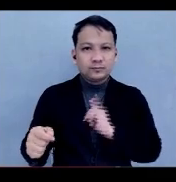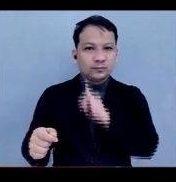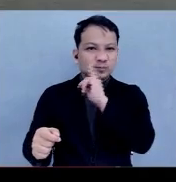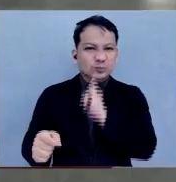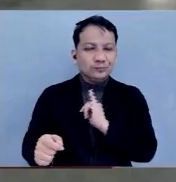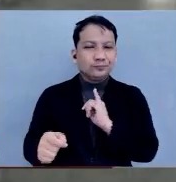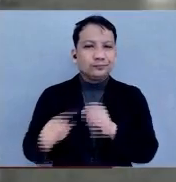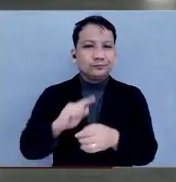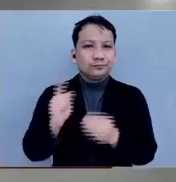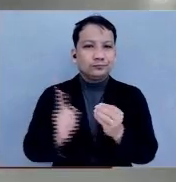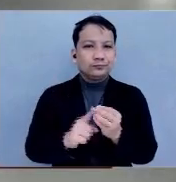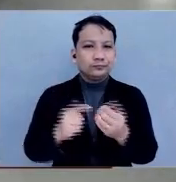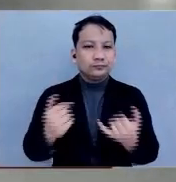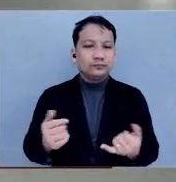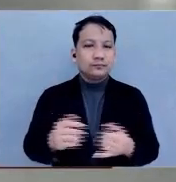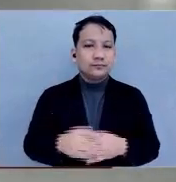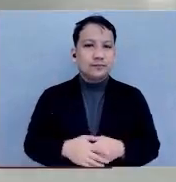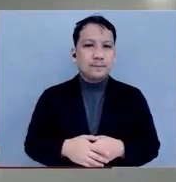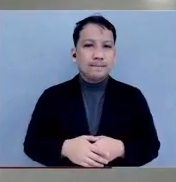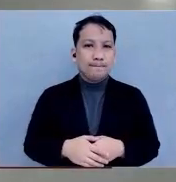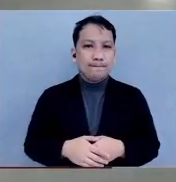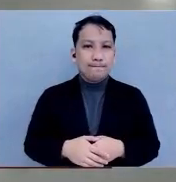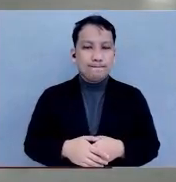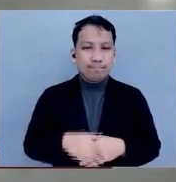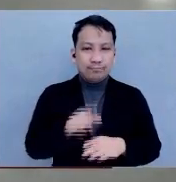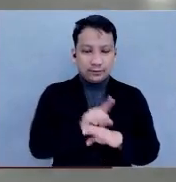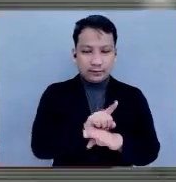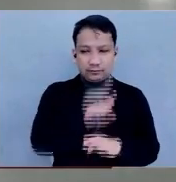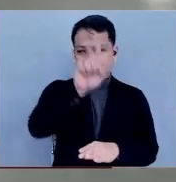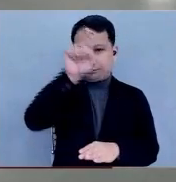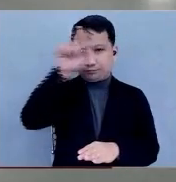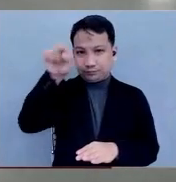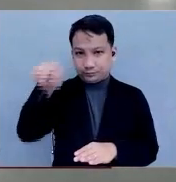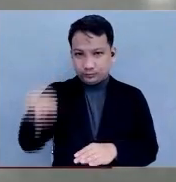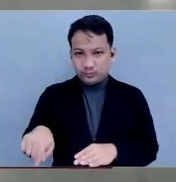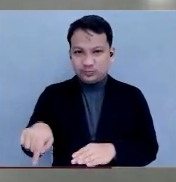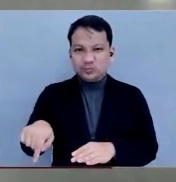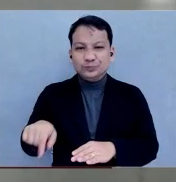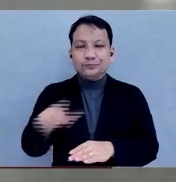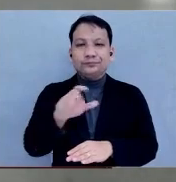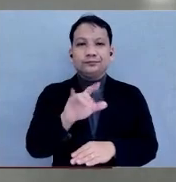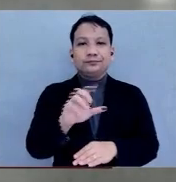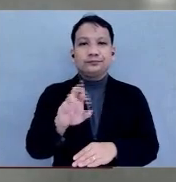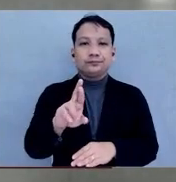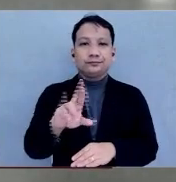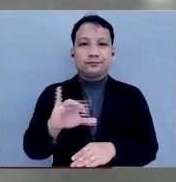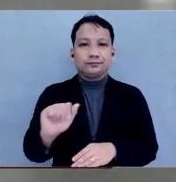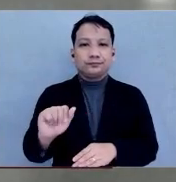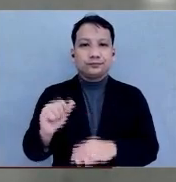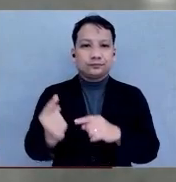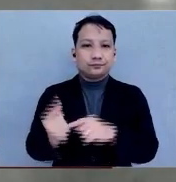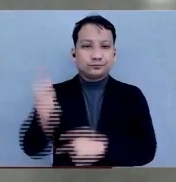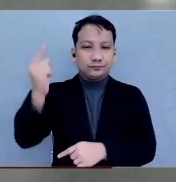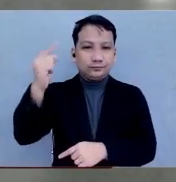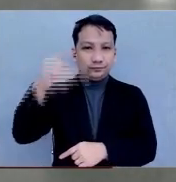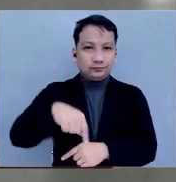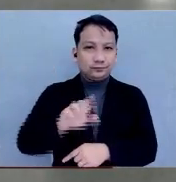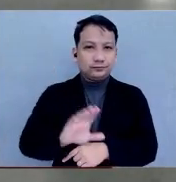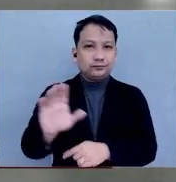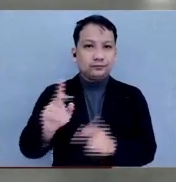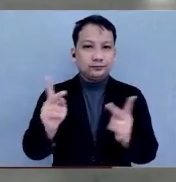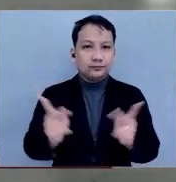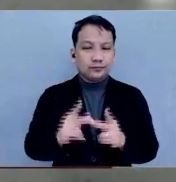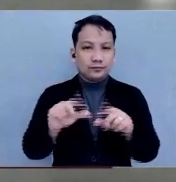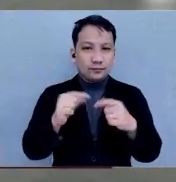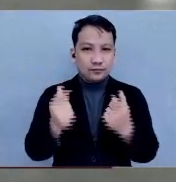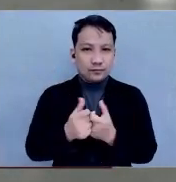niyan. Nagpakawala rin ng Israel ng rockets sa ilang base sa Syria bilang ganti sa pinalipad na missile sa kanila ng isa pang grupong suportado